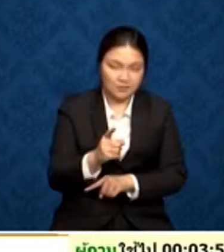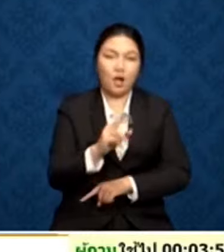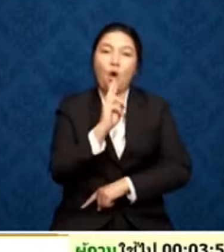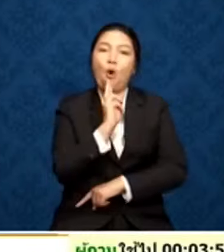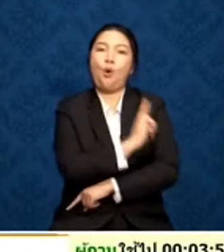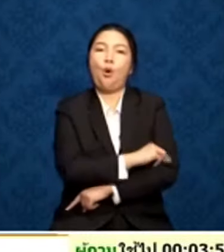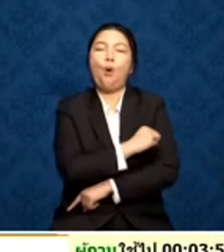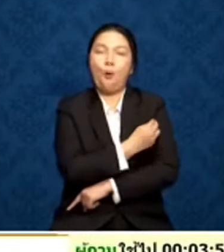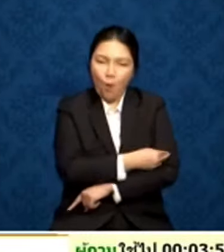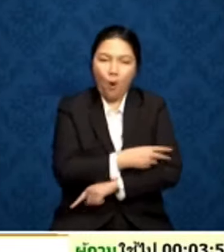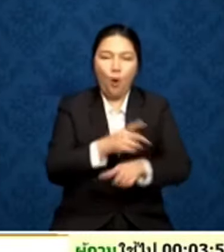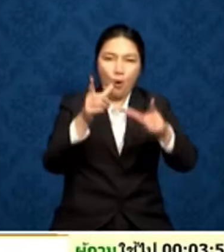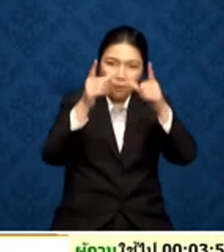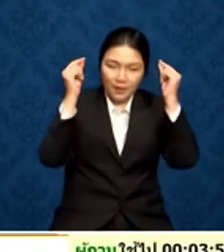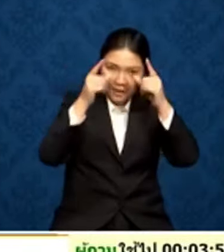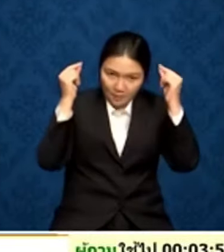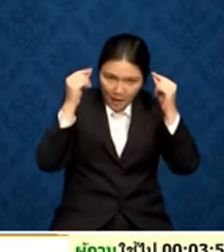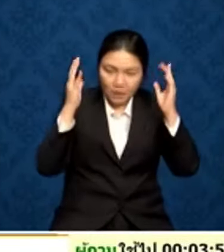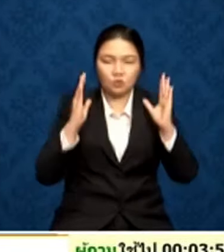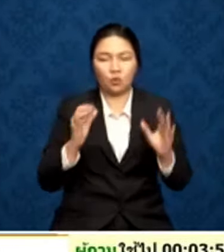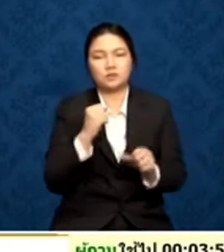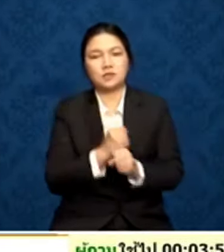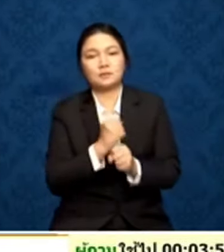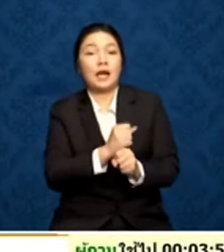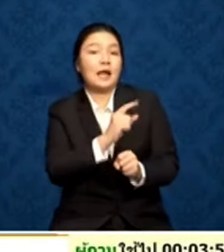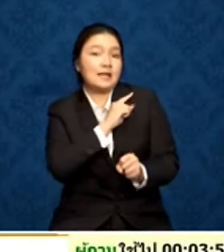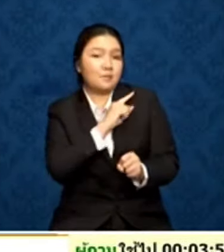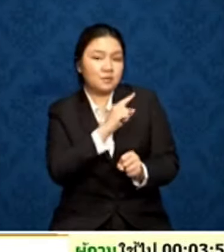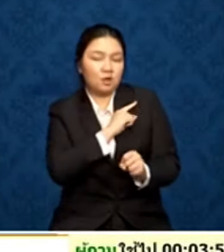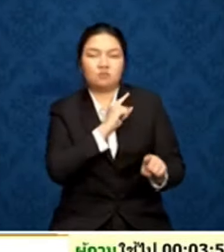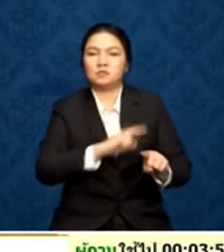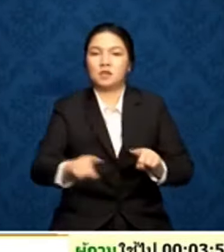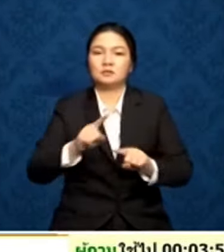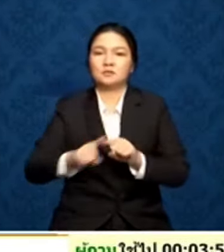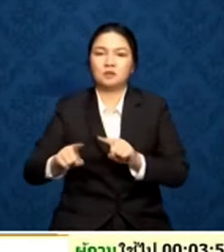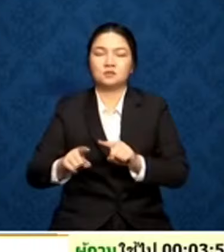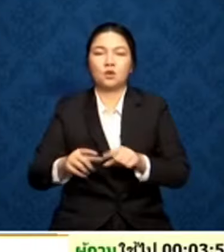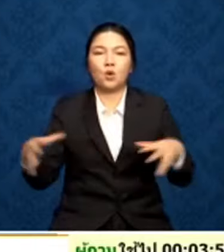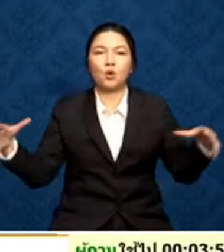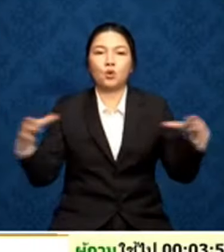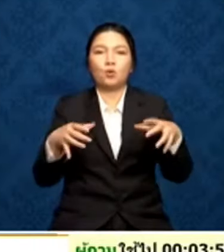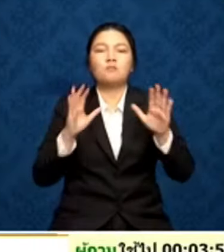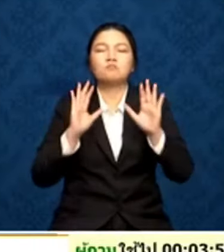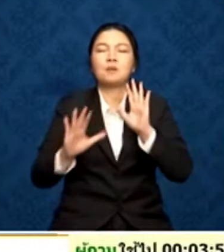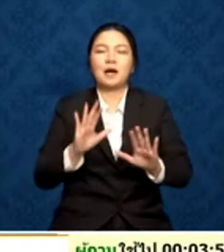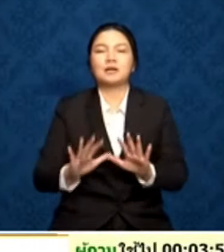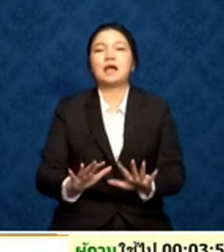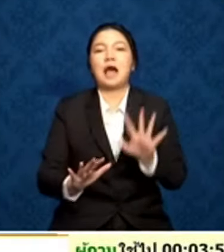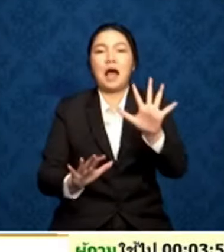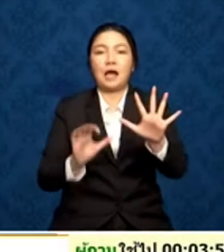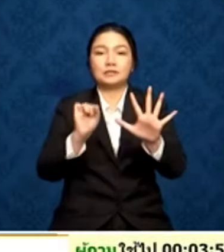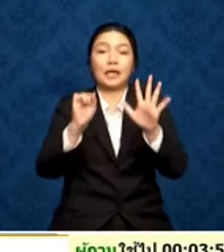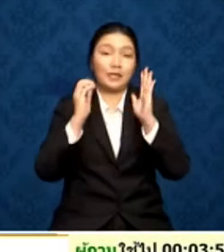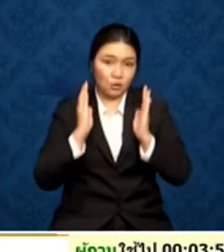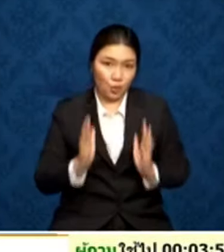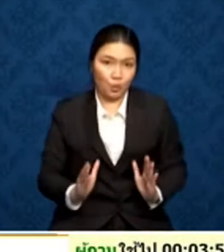ยาบาลและในส่วนอื่นๆรวมแล้วประมาณ 500,000 คนเร